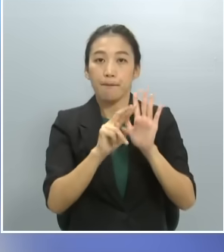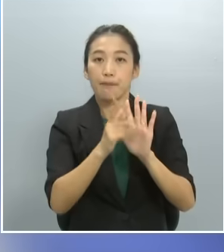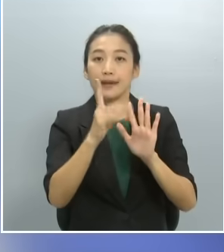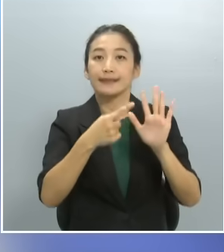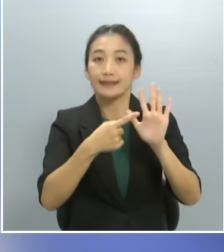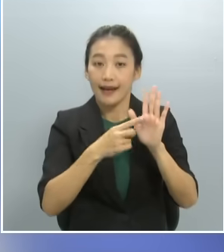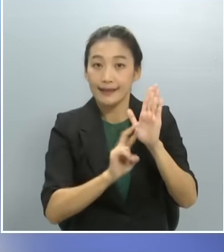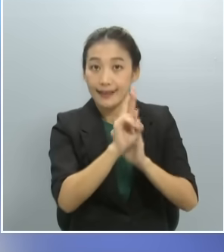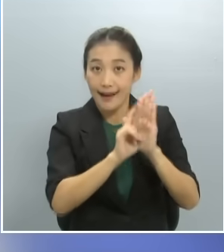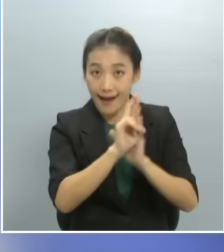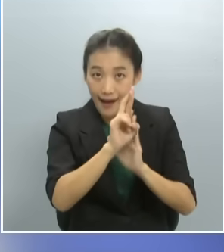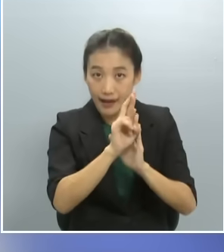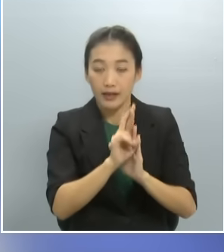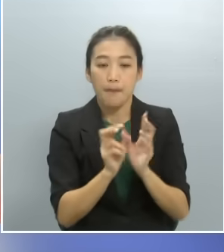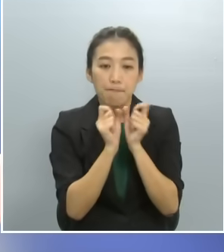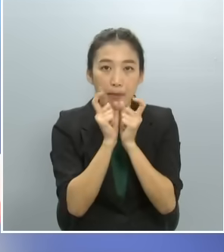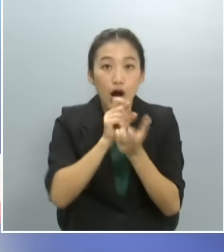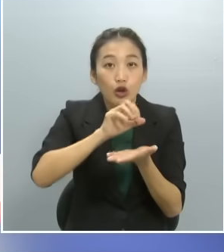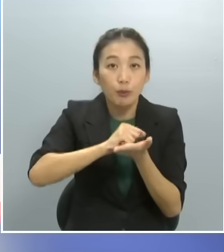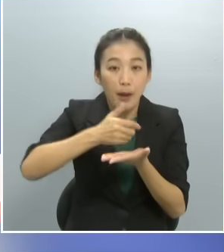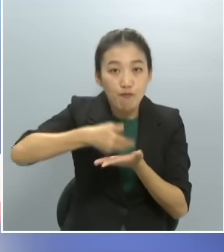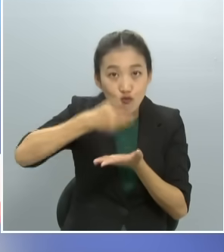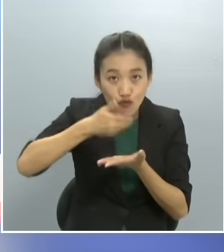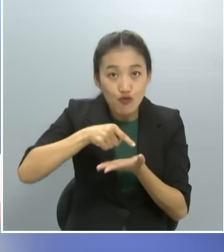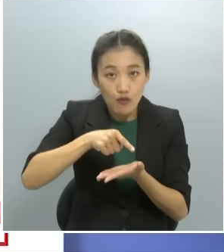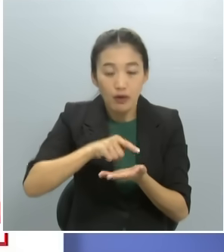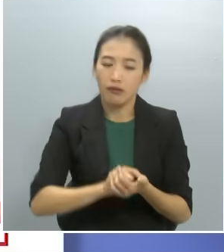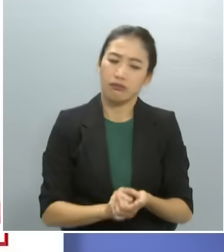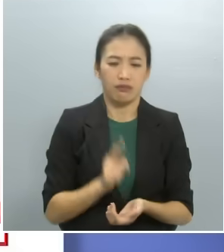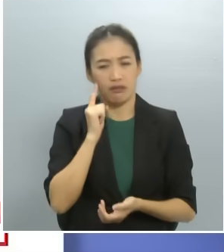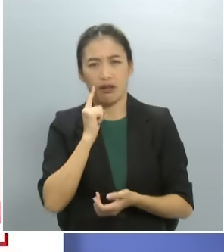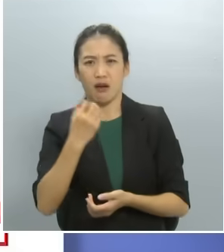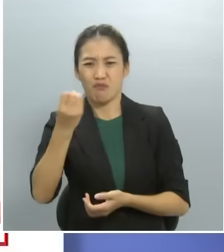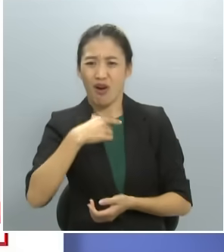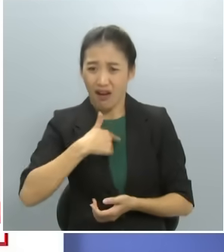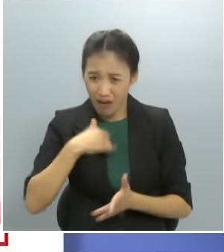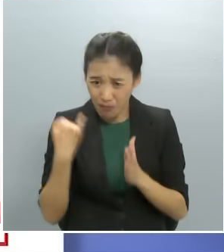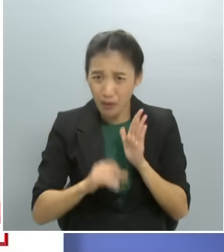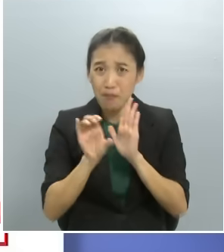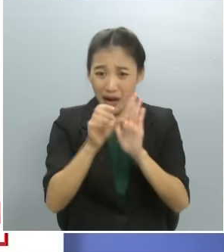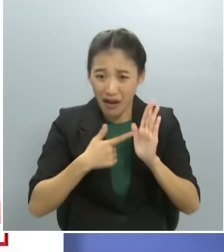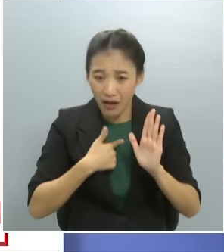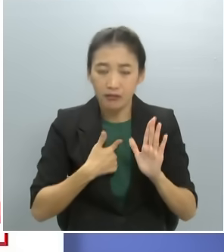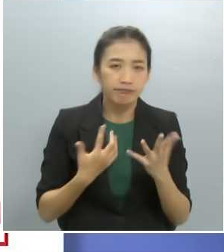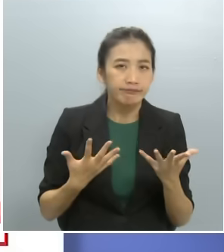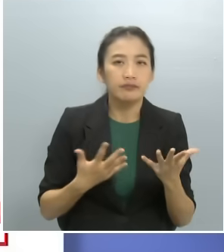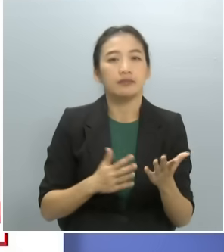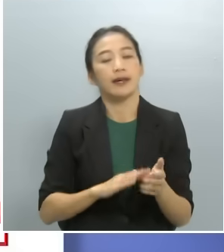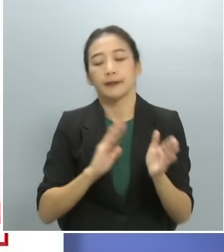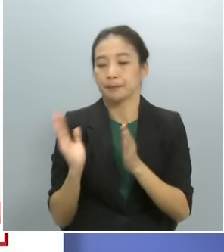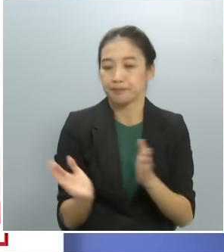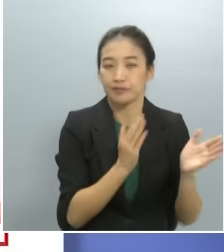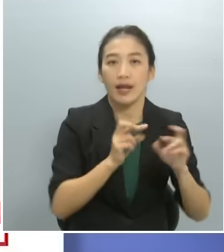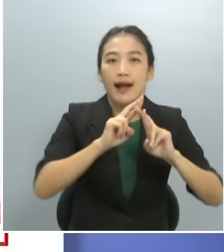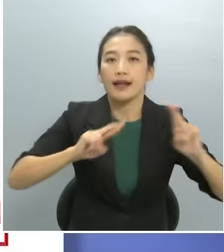อีกร้านนึงตั้งอยู่ในเขตตัวเมืองเชียงรายยังไม่ได้ดำเนินการก็อยู่ระหว่างการปรึกษาทนายความแล้วก็หน่วยงานของภาครัฐว่าทางร้าน